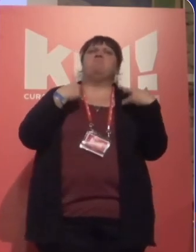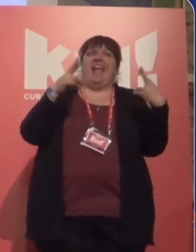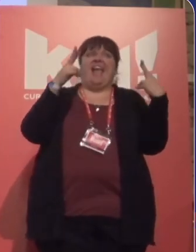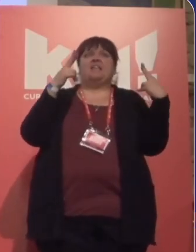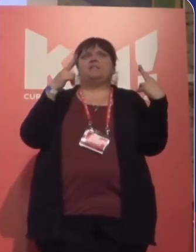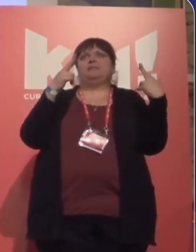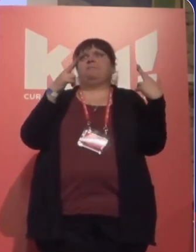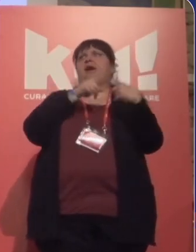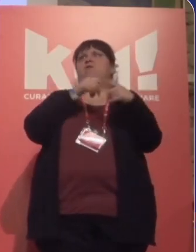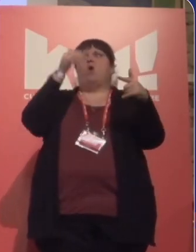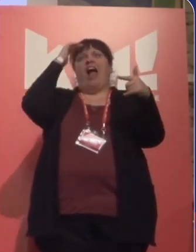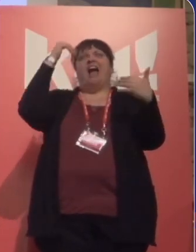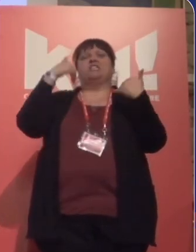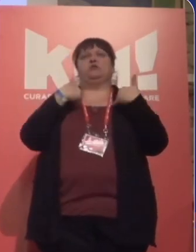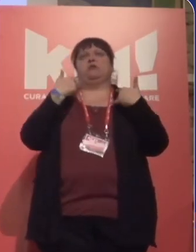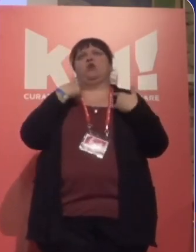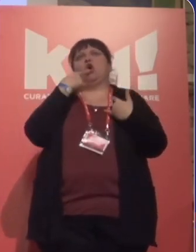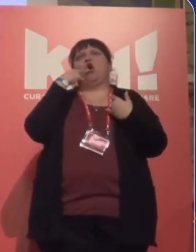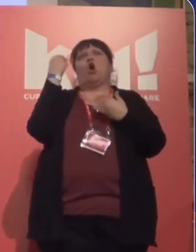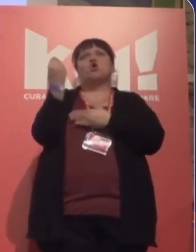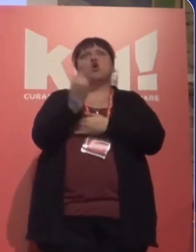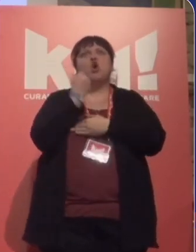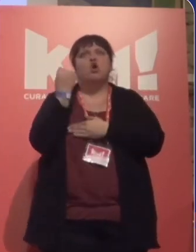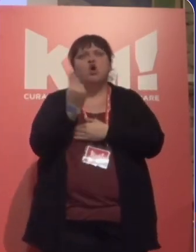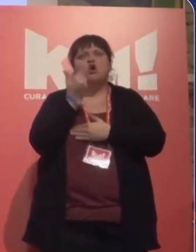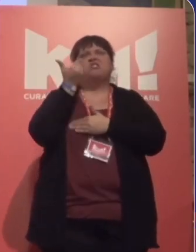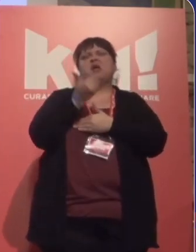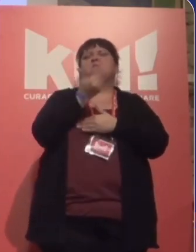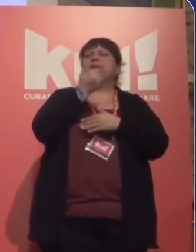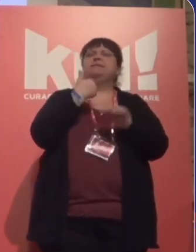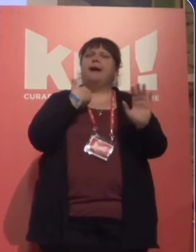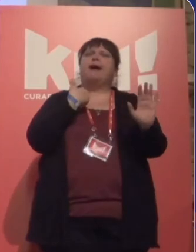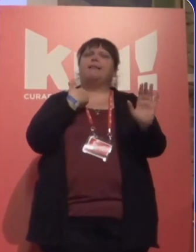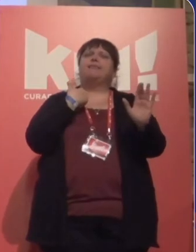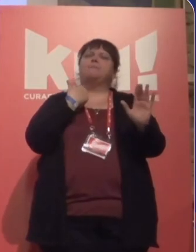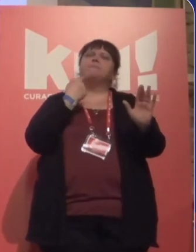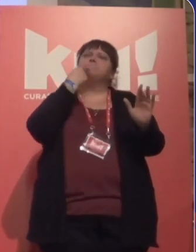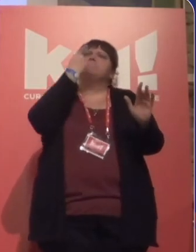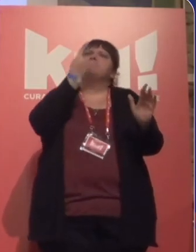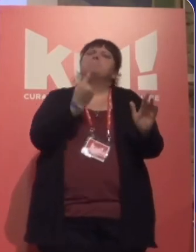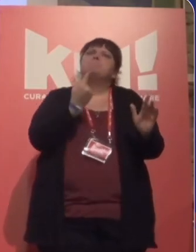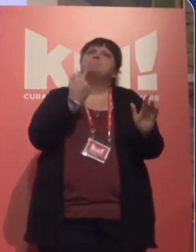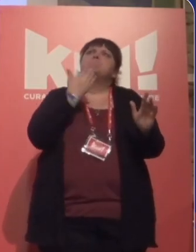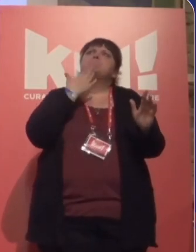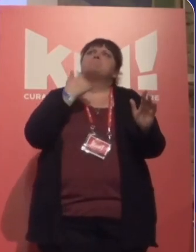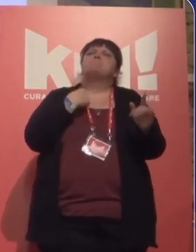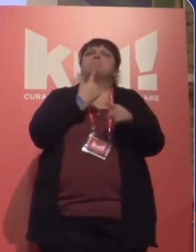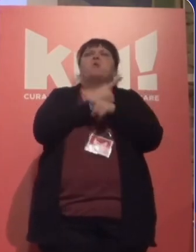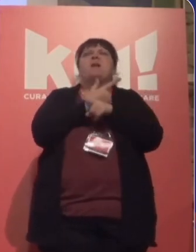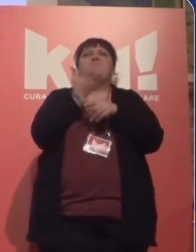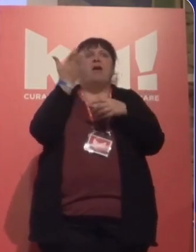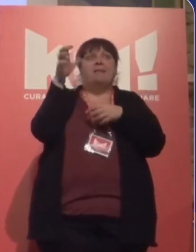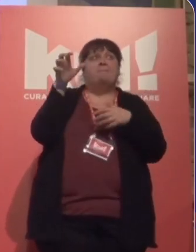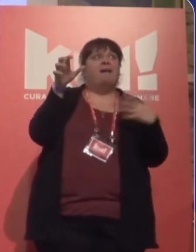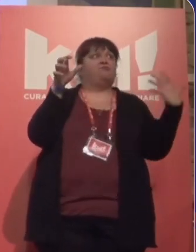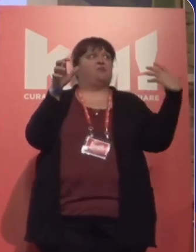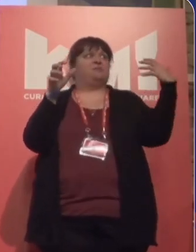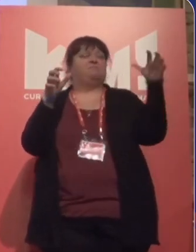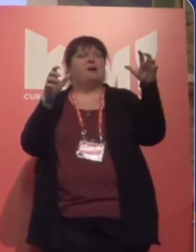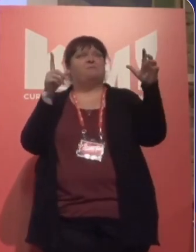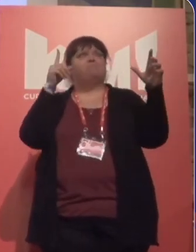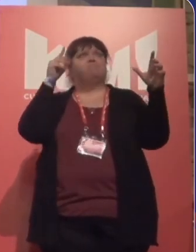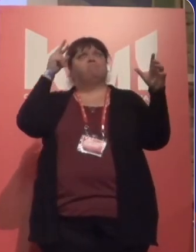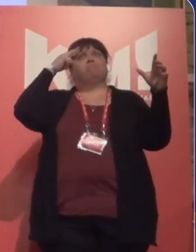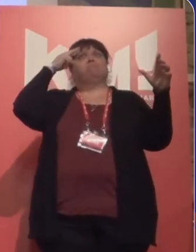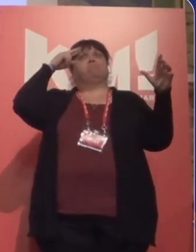portarli con noi queste immagini non per farci immobilizzare dal dolore o dal senso